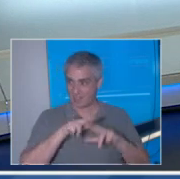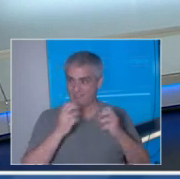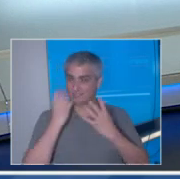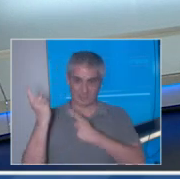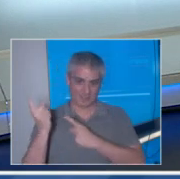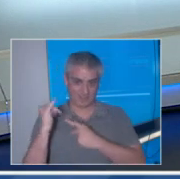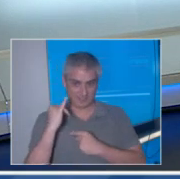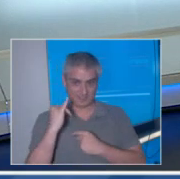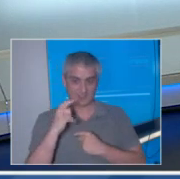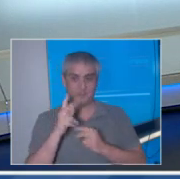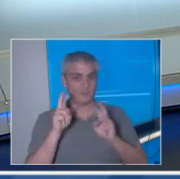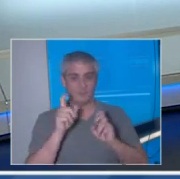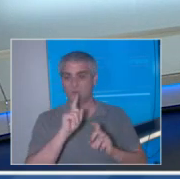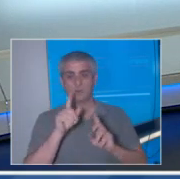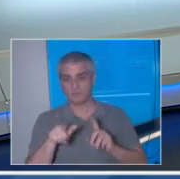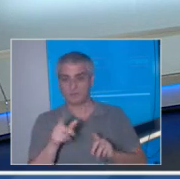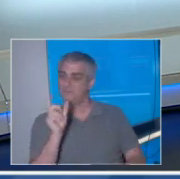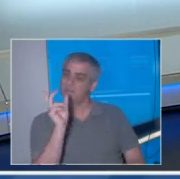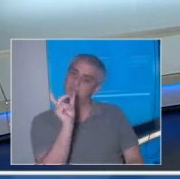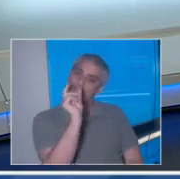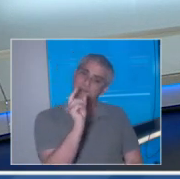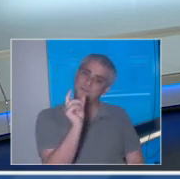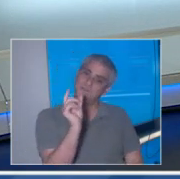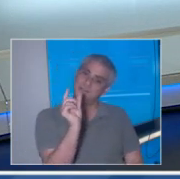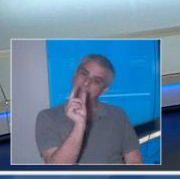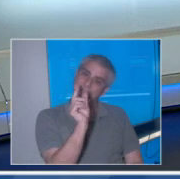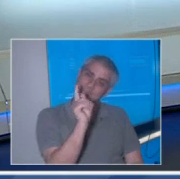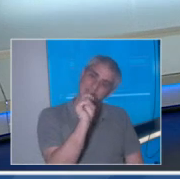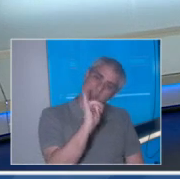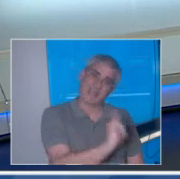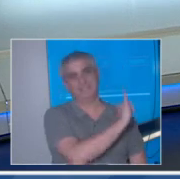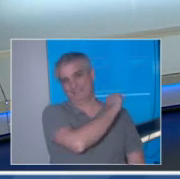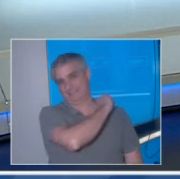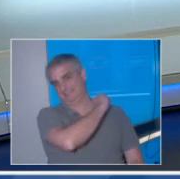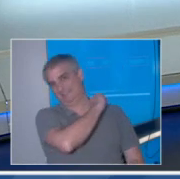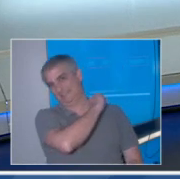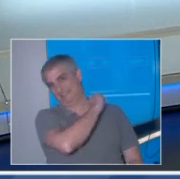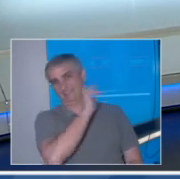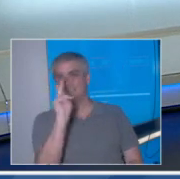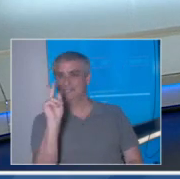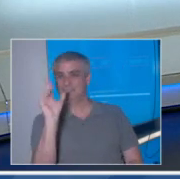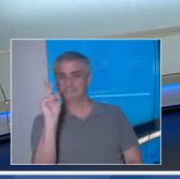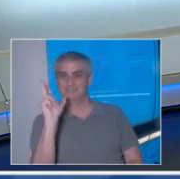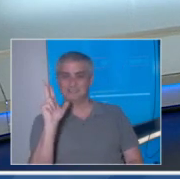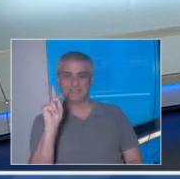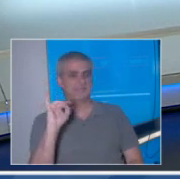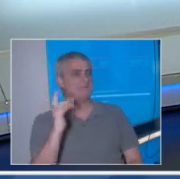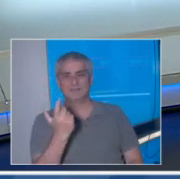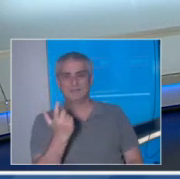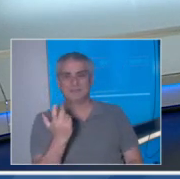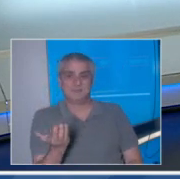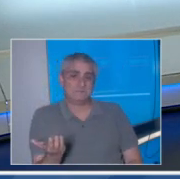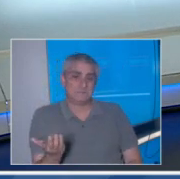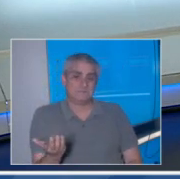נהדרת. נכון? כי המונח הוא לא מיני ולא מקצתי. או מקצי, כמו שאומר. מקצי, כמו של ארנק שירי אמר. מה זה לא מקצי?